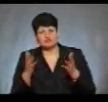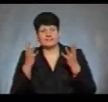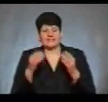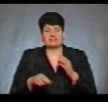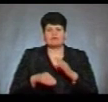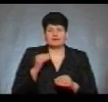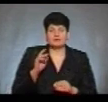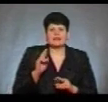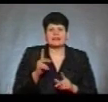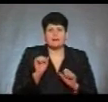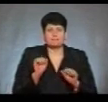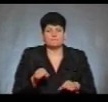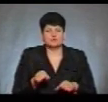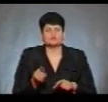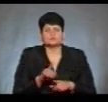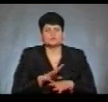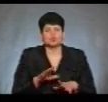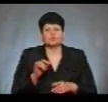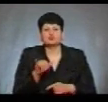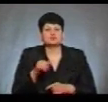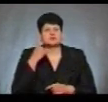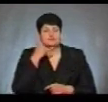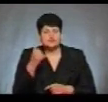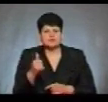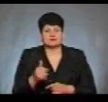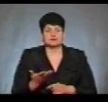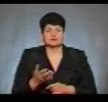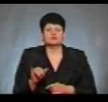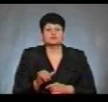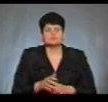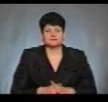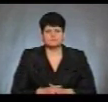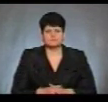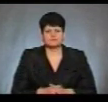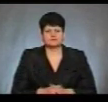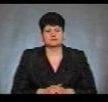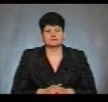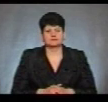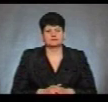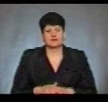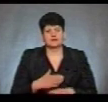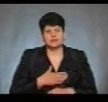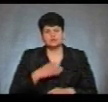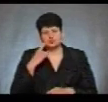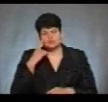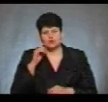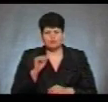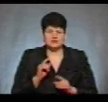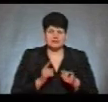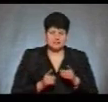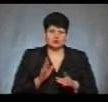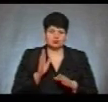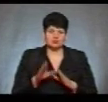і яким чином їх можна попередити? Куди телефонувати? Які будуть діяти гарячі лінії, можливо? Ну, на нашу думку, може бути дійсно